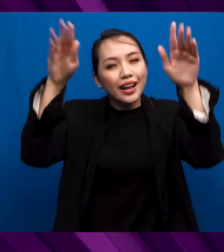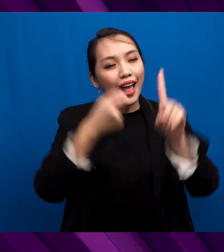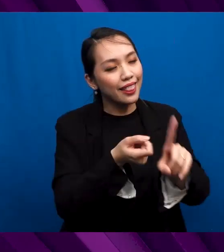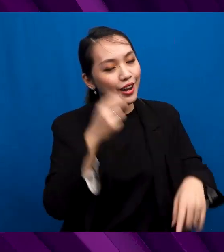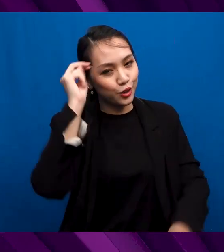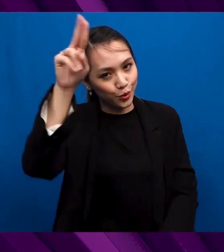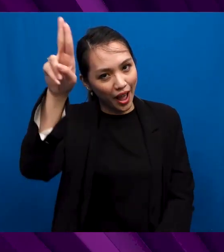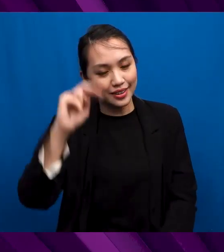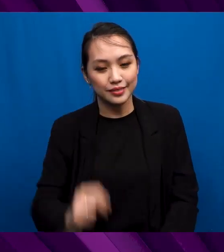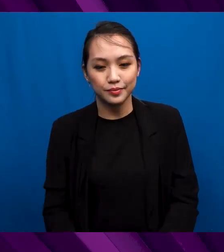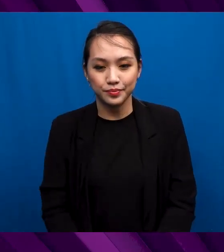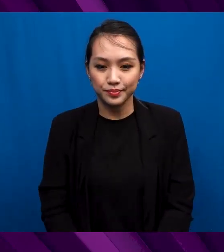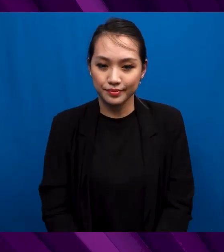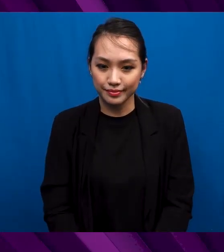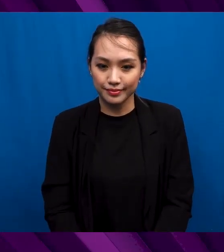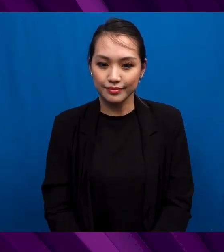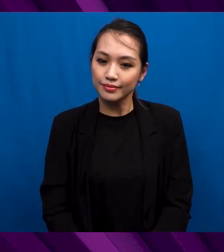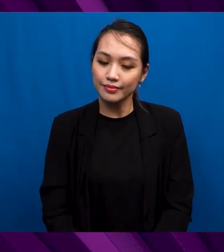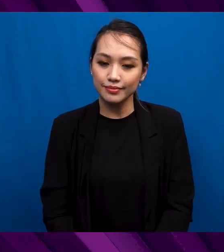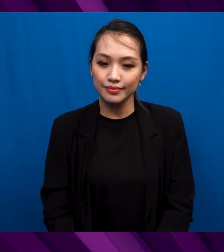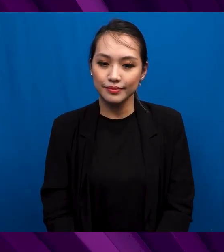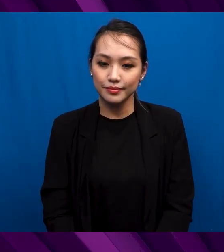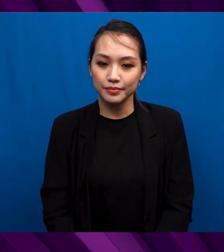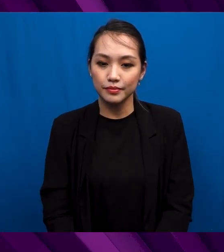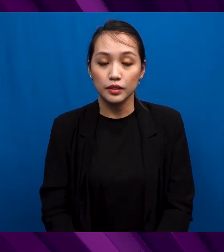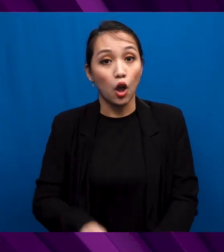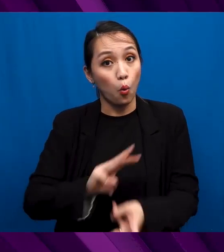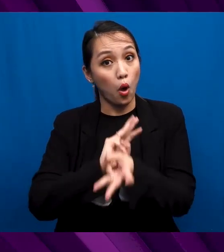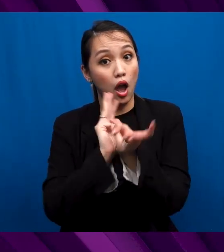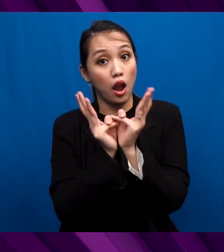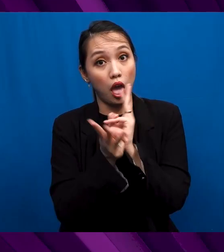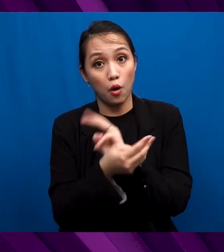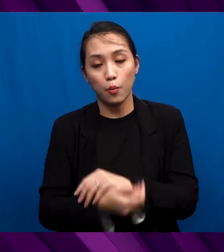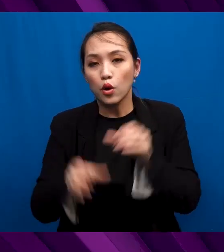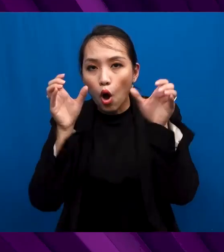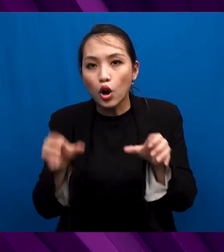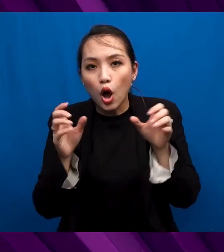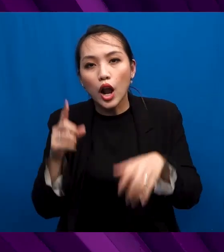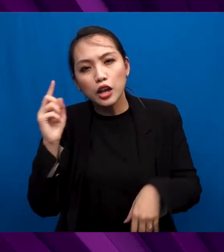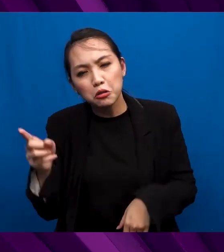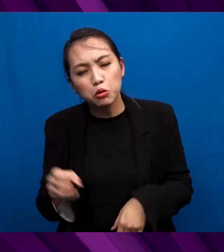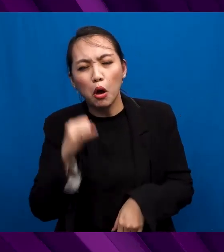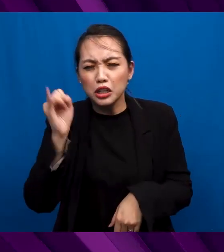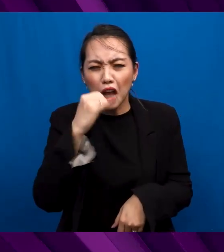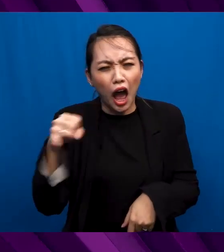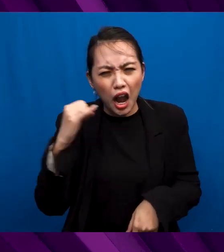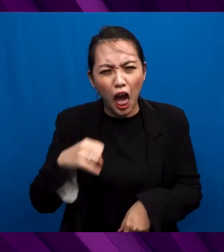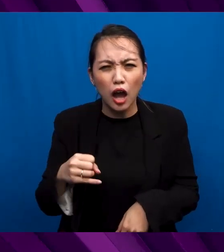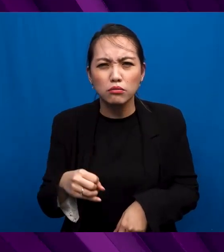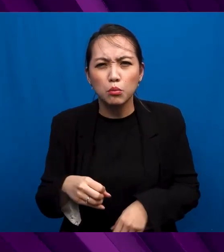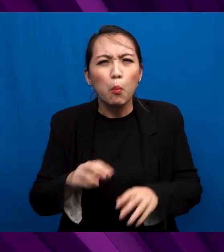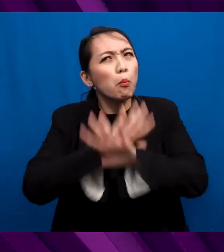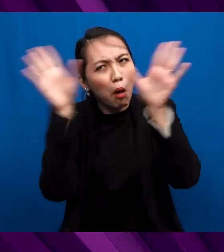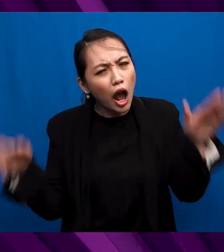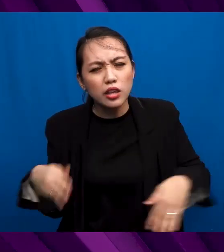dia sudah salah benar terhadap saya. Bukan hanya terbukti, tapi diulangi berkali-kali. Saya benar-benar